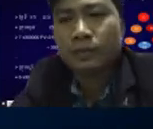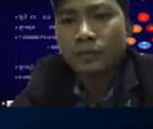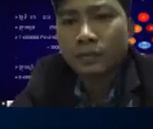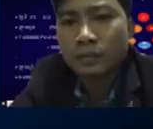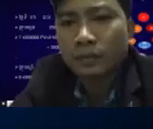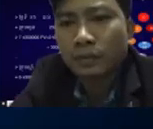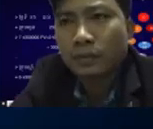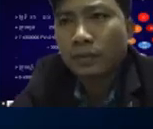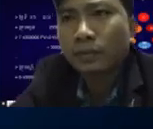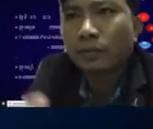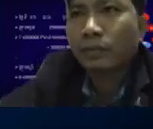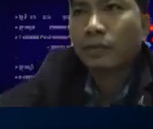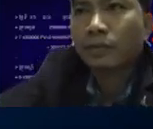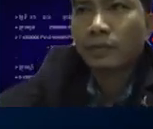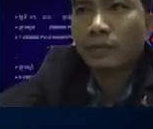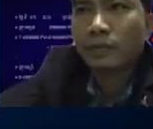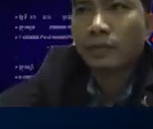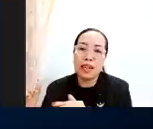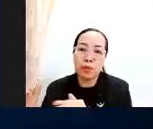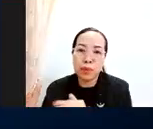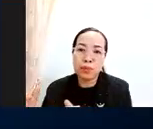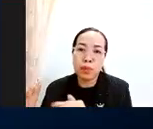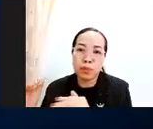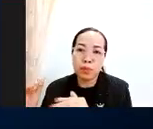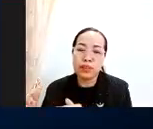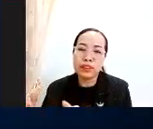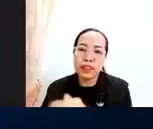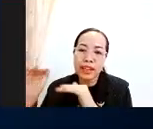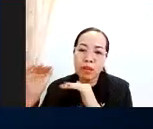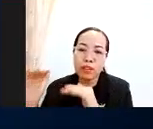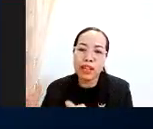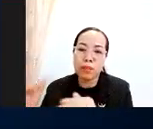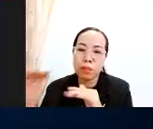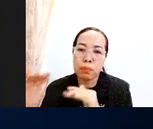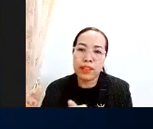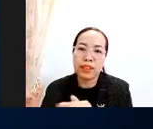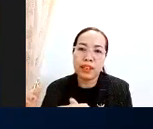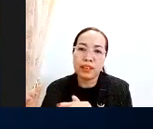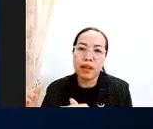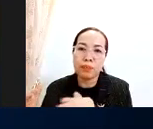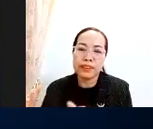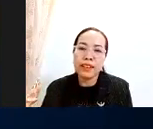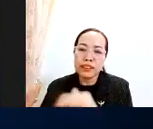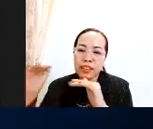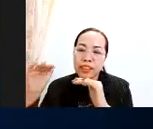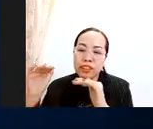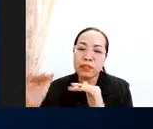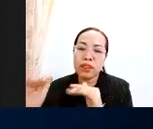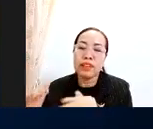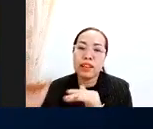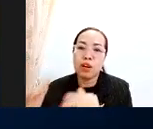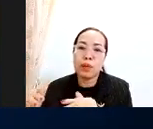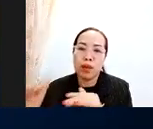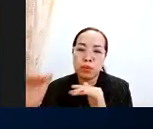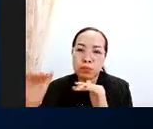đội nhớ nhom chả đã cô đau thật cực tư giật hà sẽ làm nông quanh mong phẩm buồn chẳng đã cô đau mong phẩm vấy trời ở đồng bình chẳng nếu nhóm